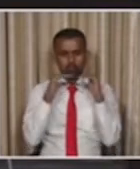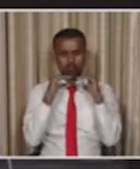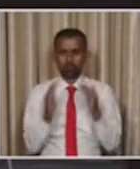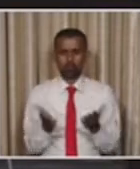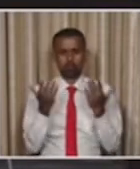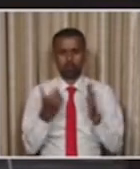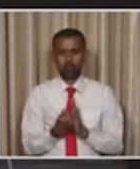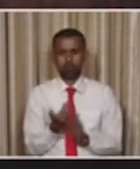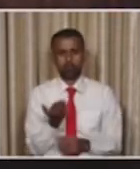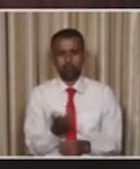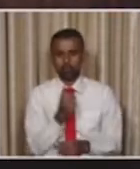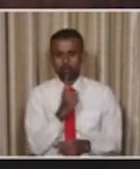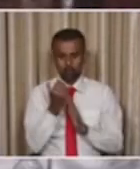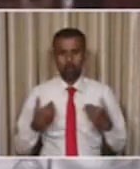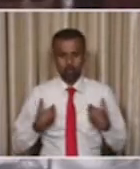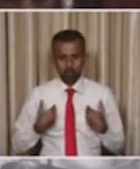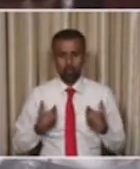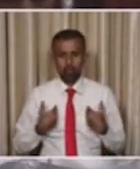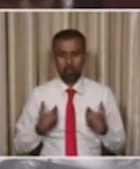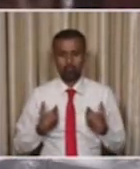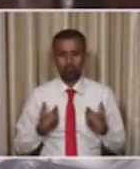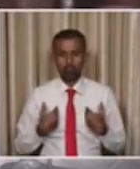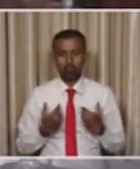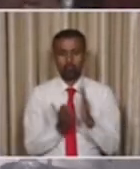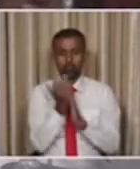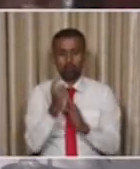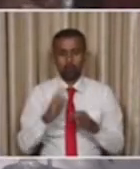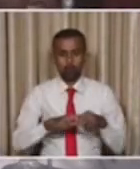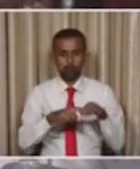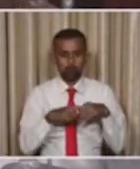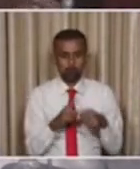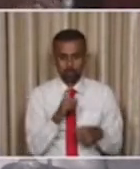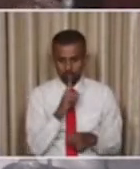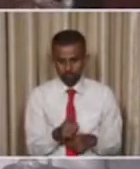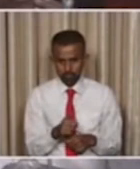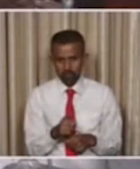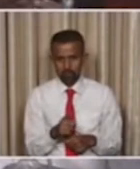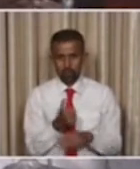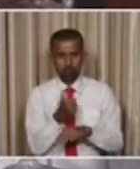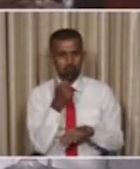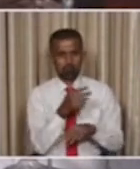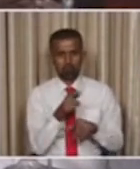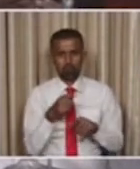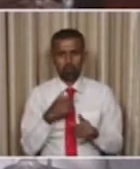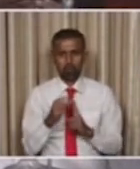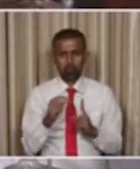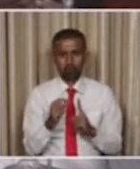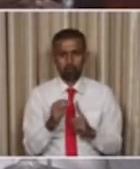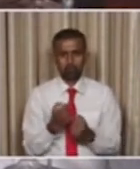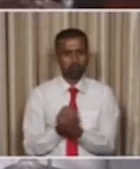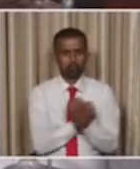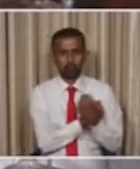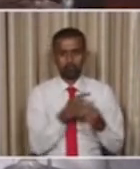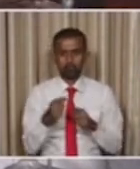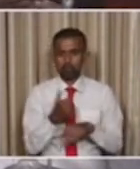කියලා ඉතාම ගෞරවයෙන් ඉල්ලනවා. මේ වරප්‍රසාද ප්‍රශ්නයක් ඉදිරිපත් කරනකොට නිකම් මඩ ගහන්න මේ අපේ මන්ත්‍රීවරු හිරිය අරිනවා කියලා